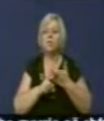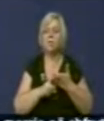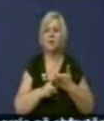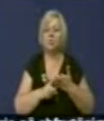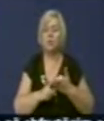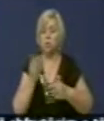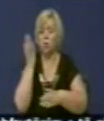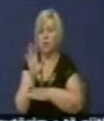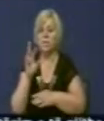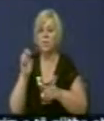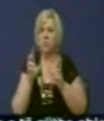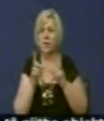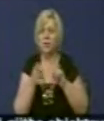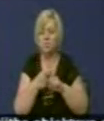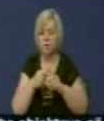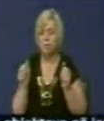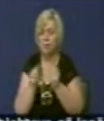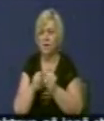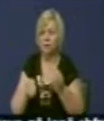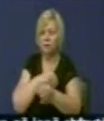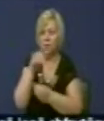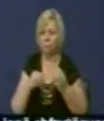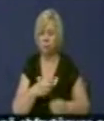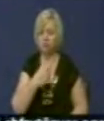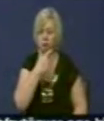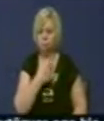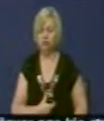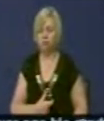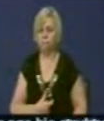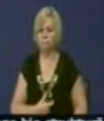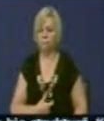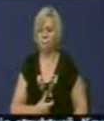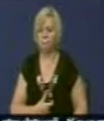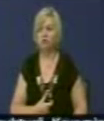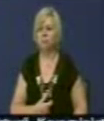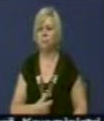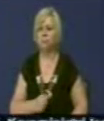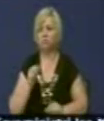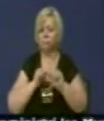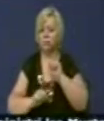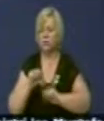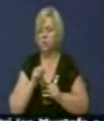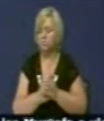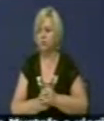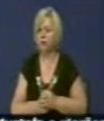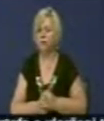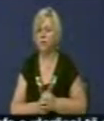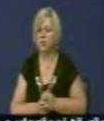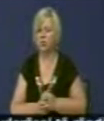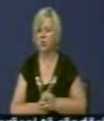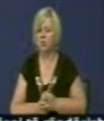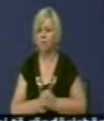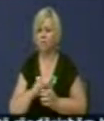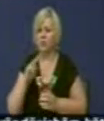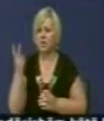kapitale që i kemi me EULEX-in. Janë edhe 4 të tjera, jo më pak të rëndësishme. E para, EULEX-i nuk e